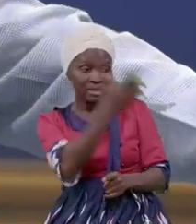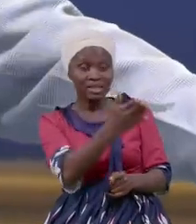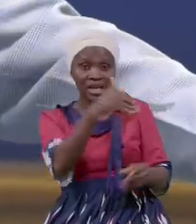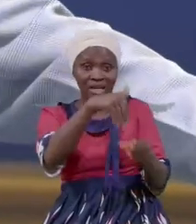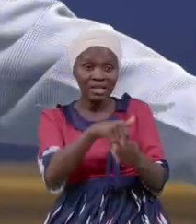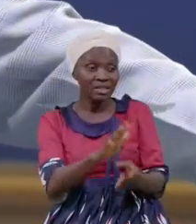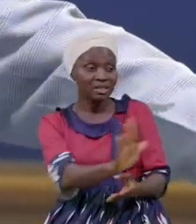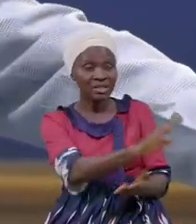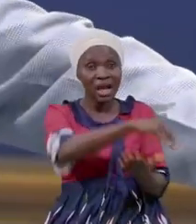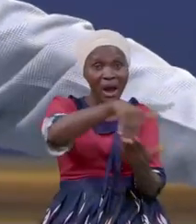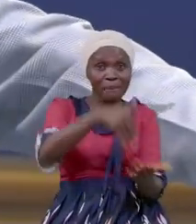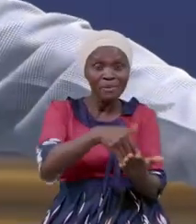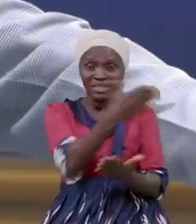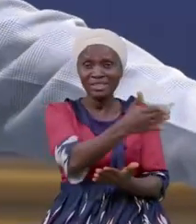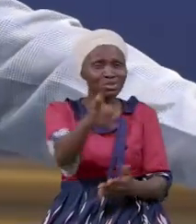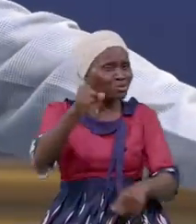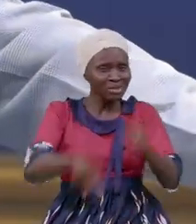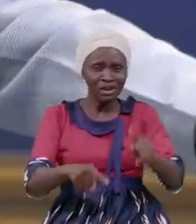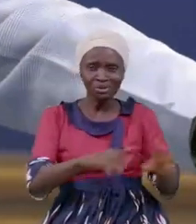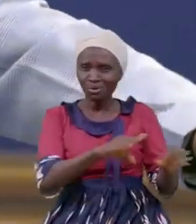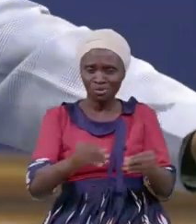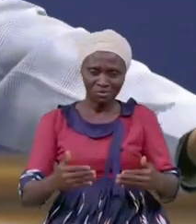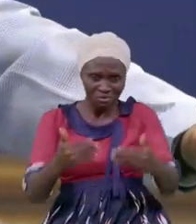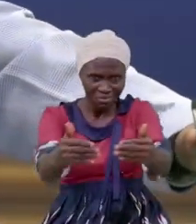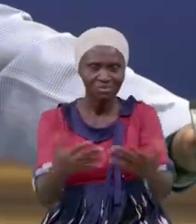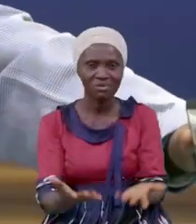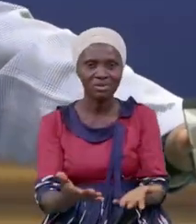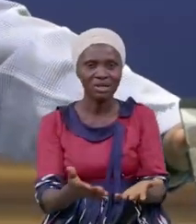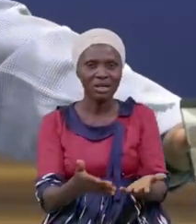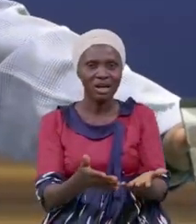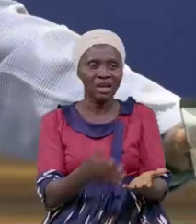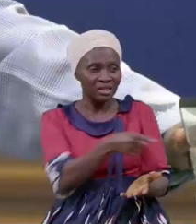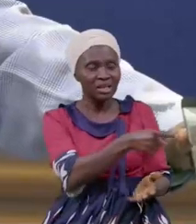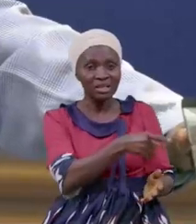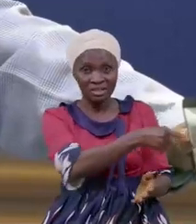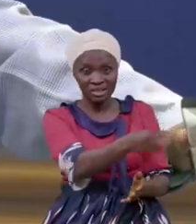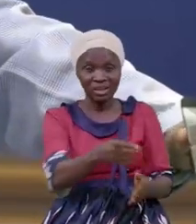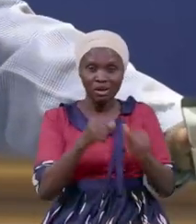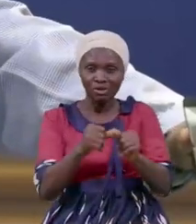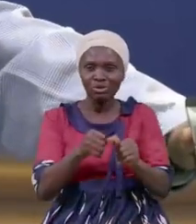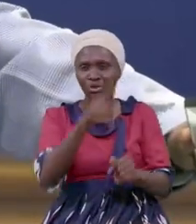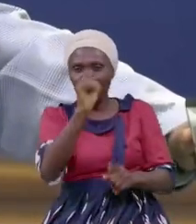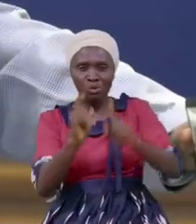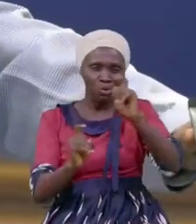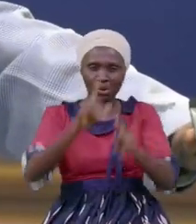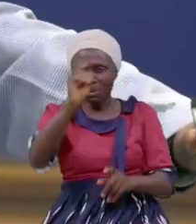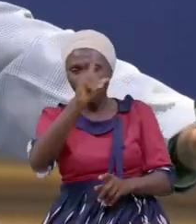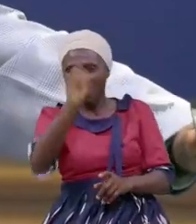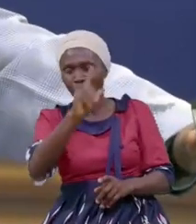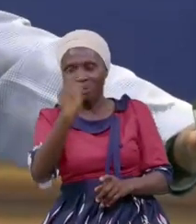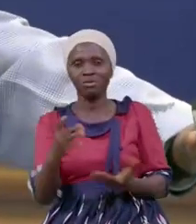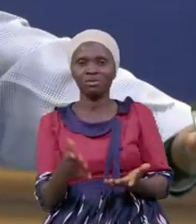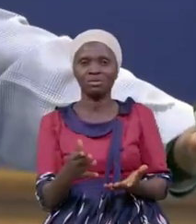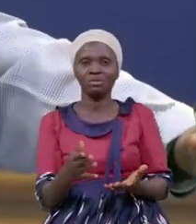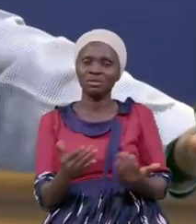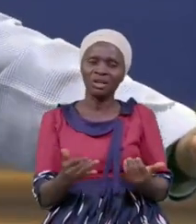aller loin pourquoi tu as fait ça pourquoi tu as fait ça maintenant est-ce que tu me donnes le droit de te poser la question pourquoi que toi aussi